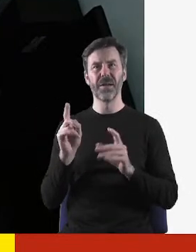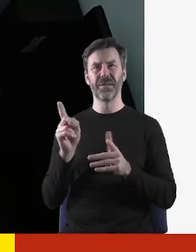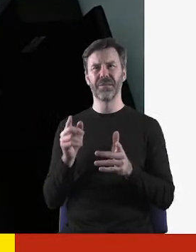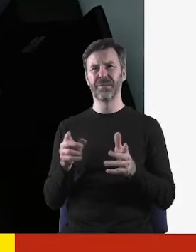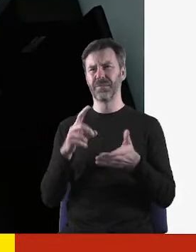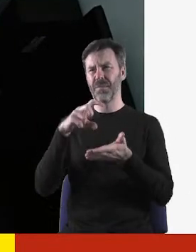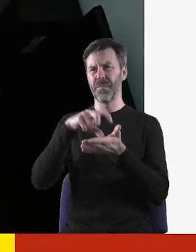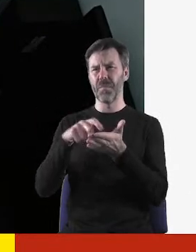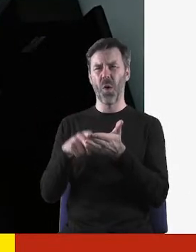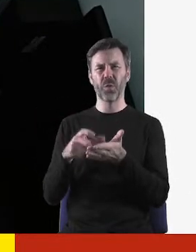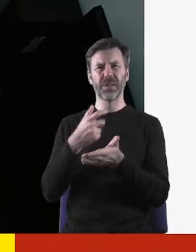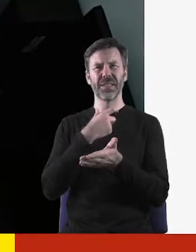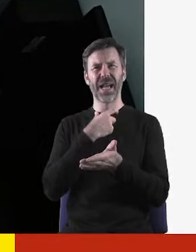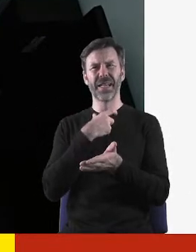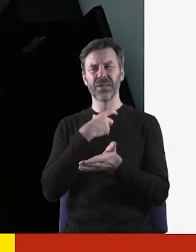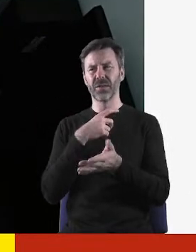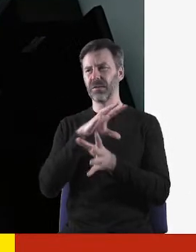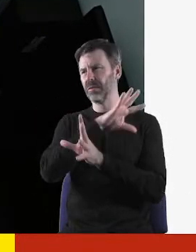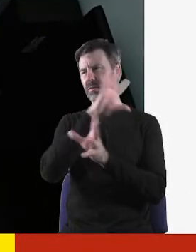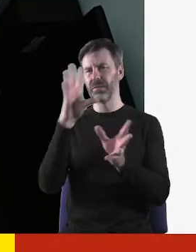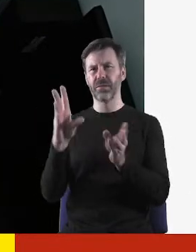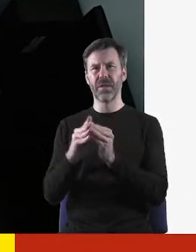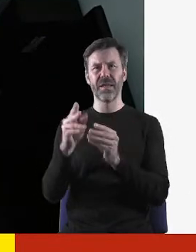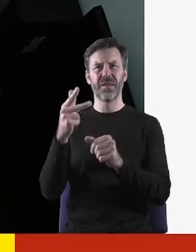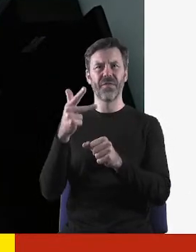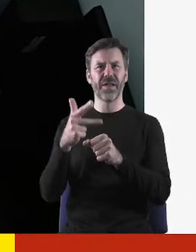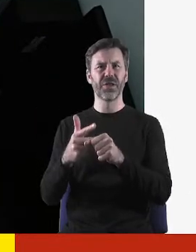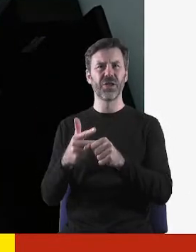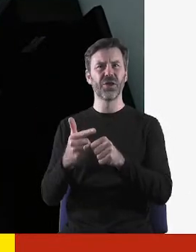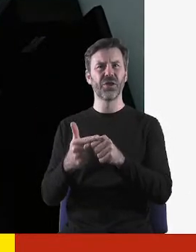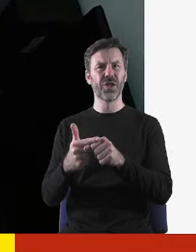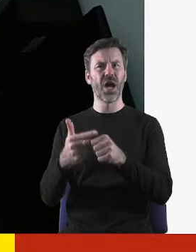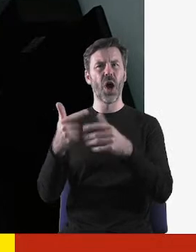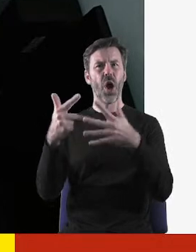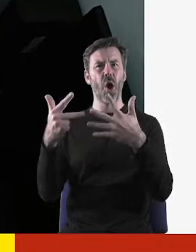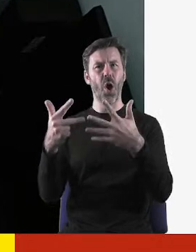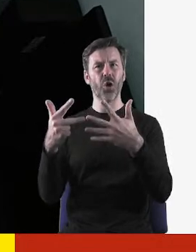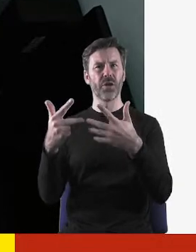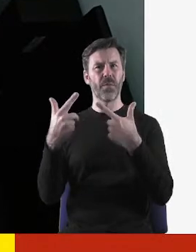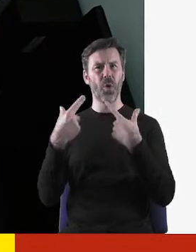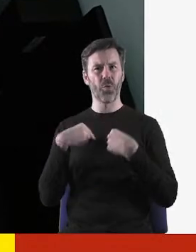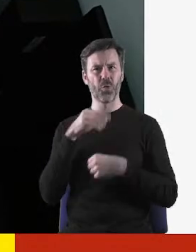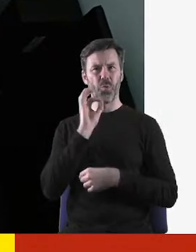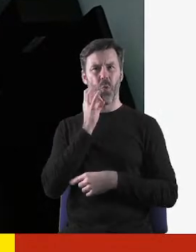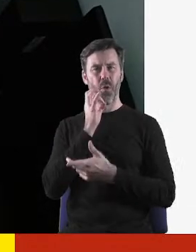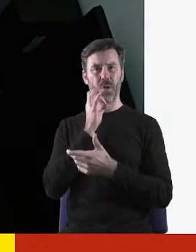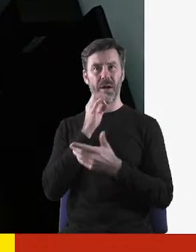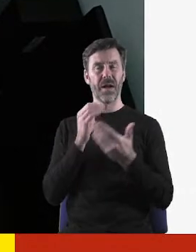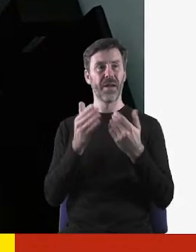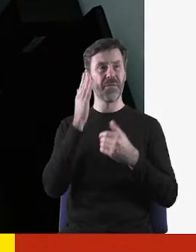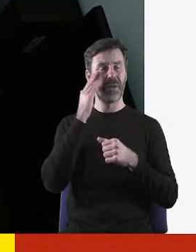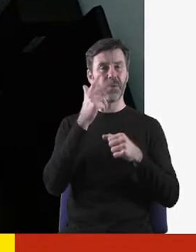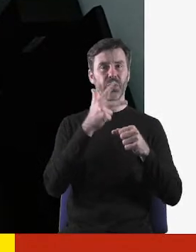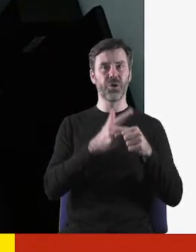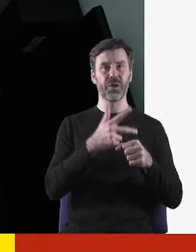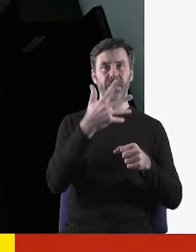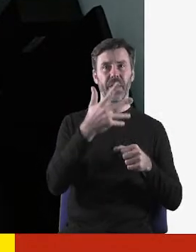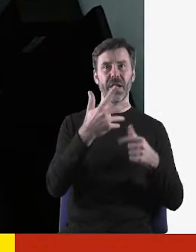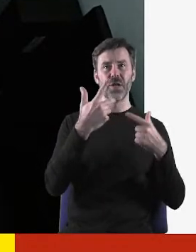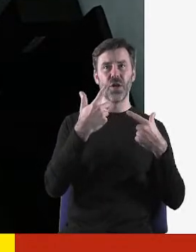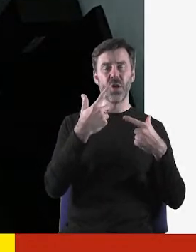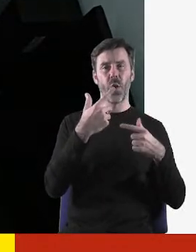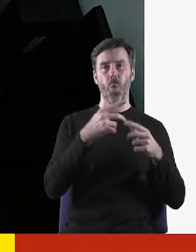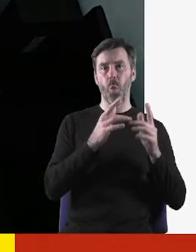samych salach przebywa 28 młodych ludzi, a już wiadomo, że te 35 łóżek jest